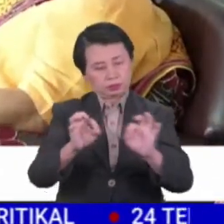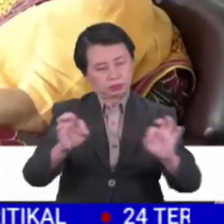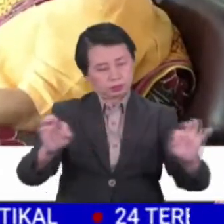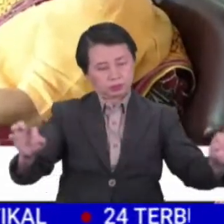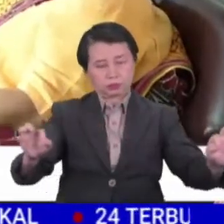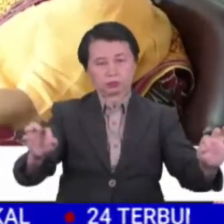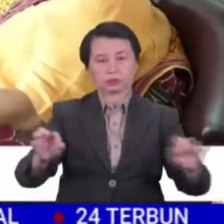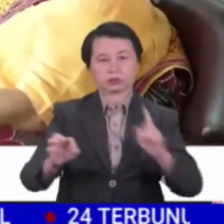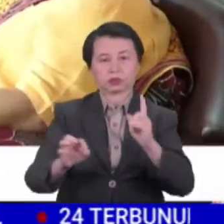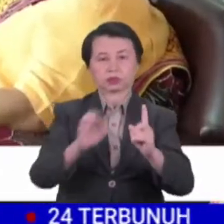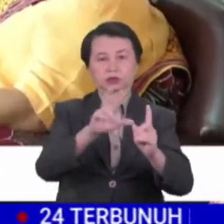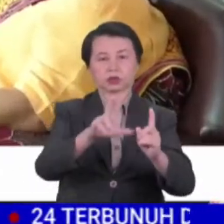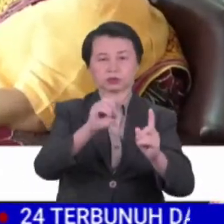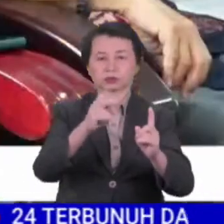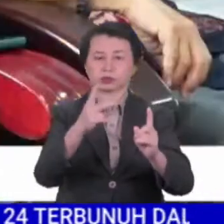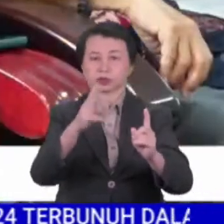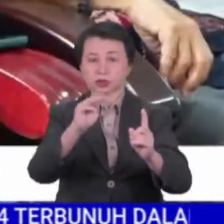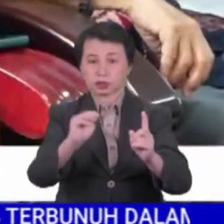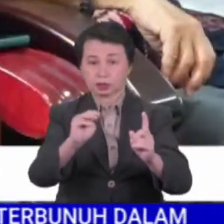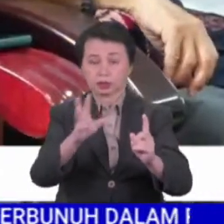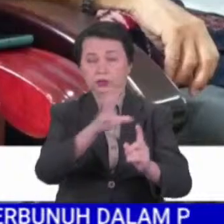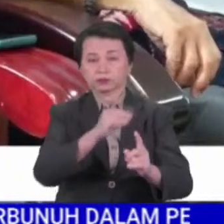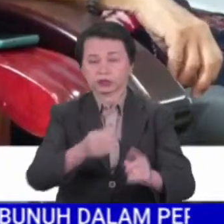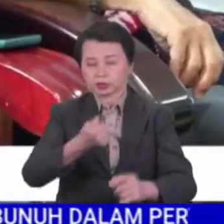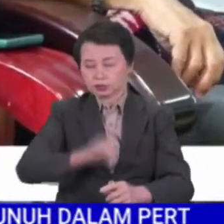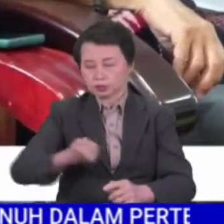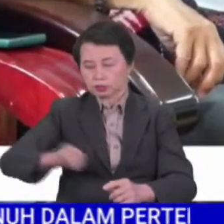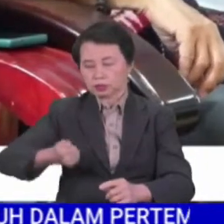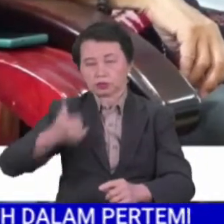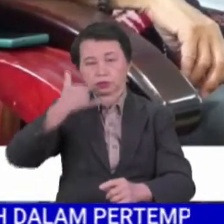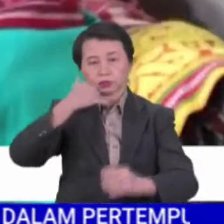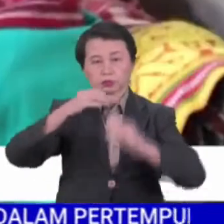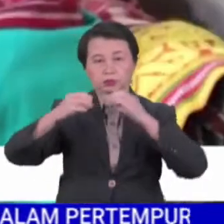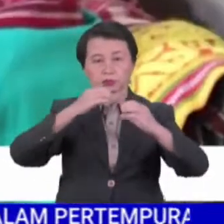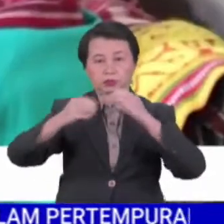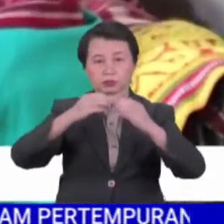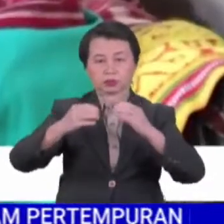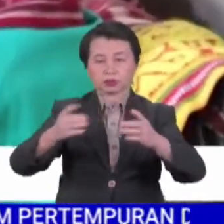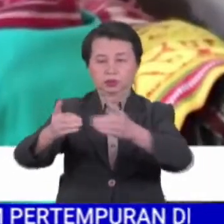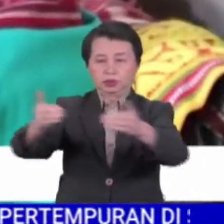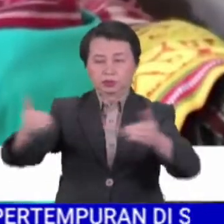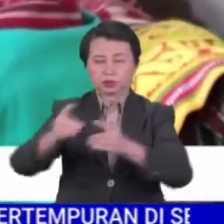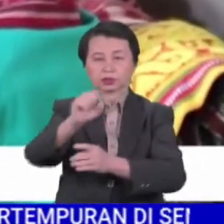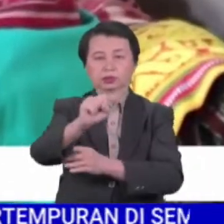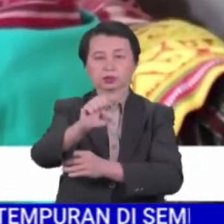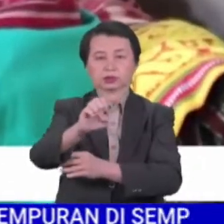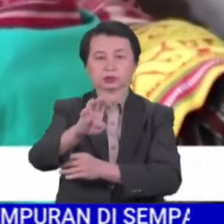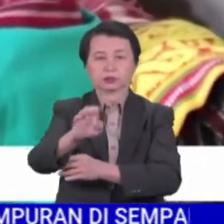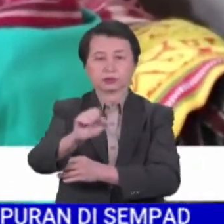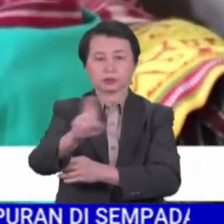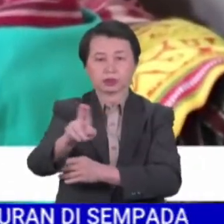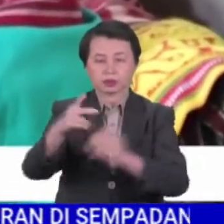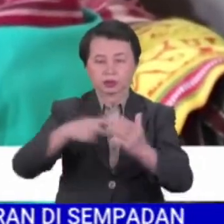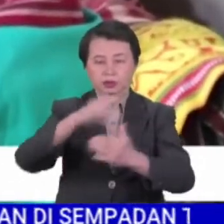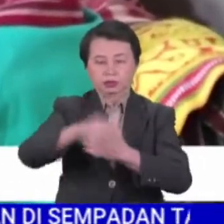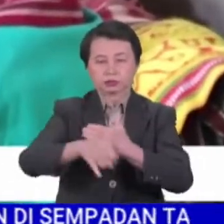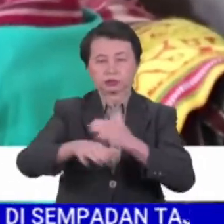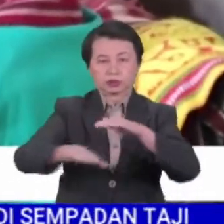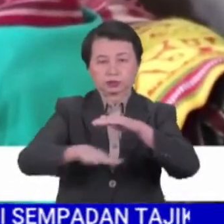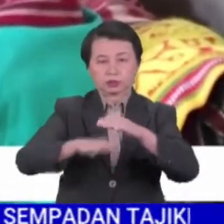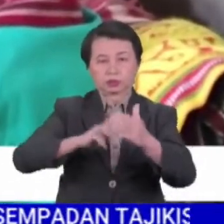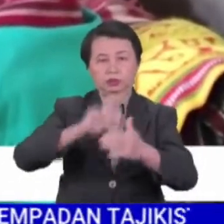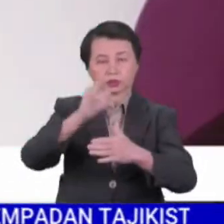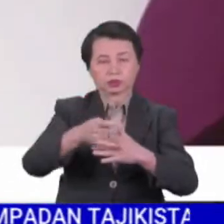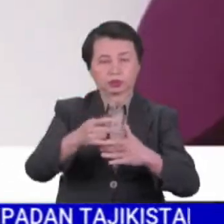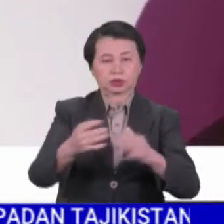optik 130 km dan peralatan telekomunikasi di daerah Sabah. Projek di bawah program Sarawak